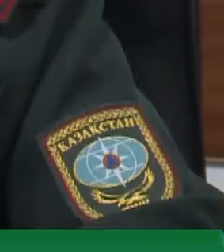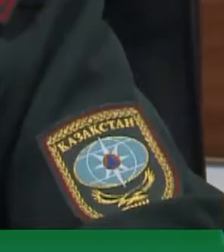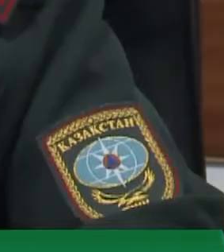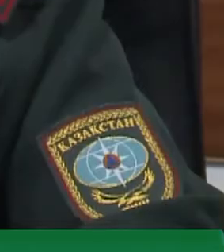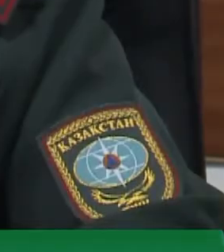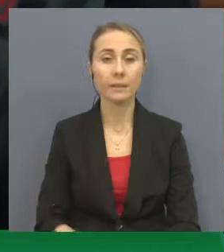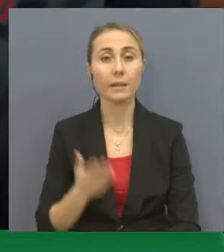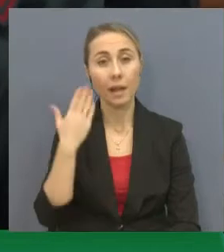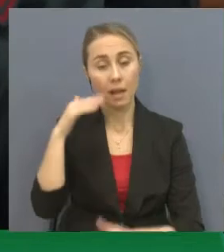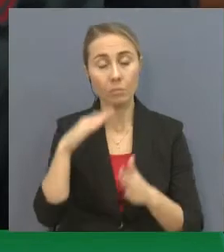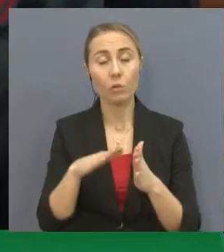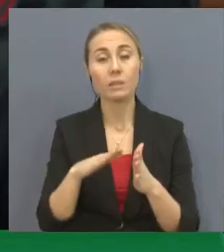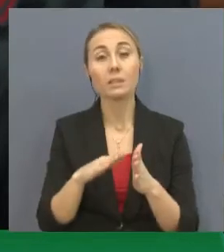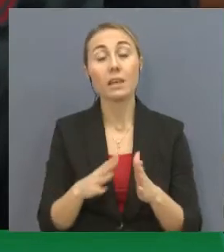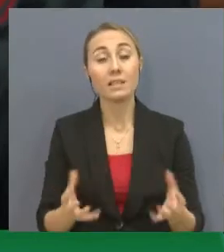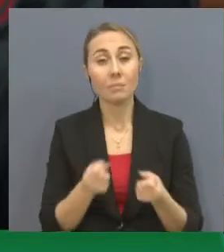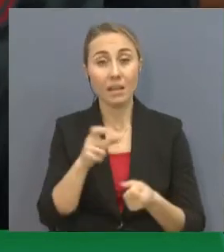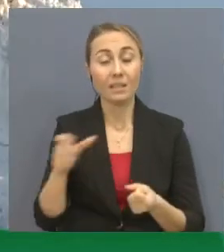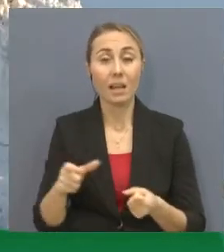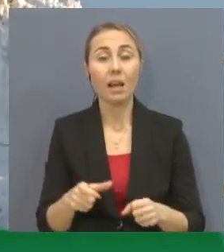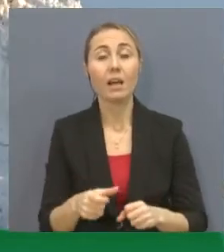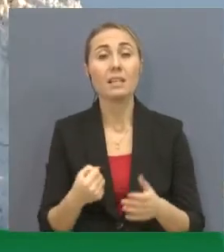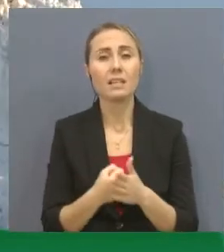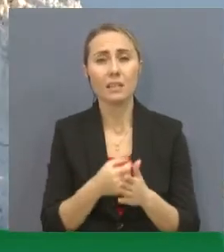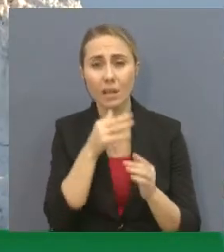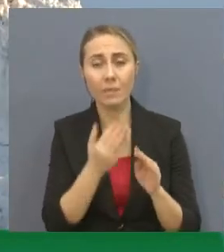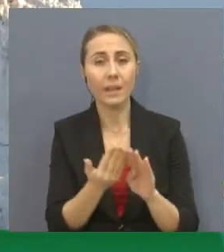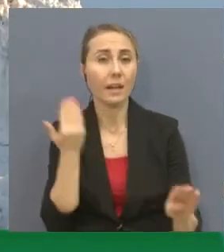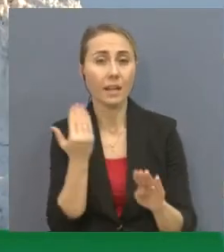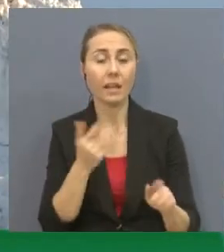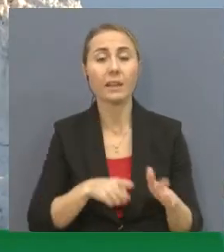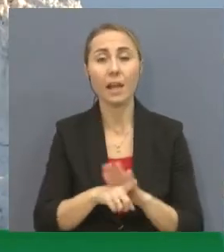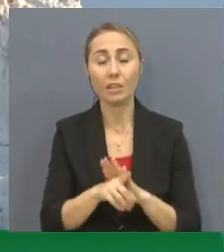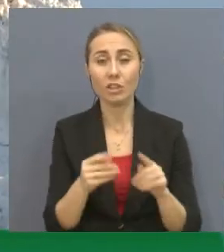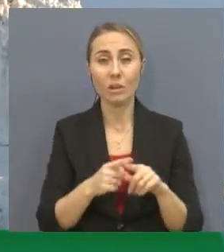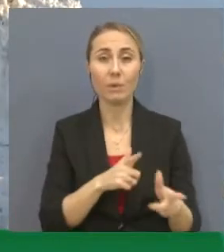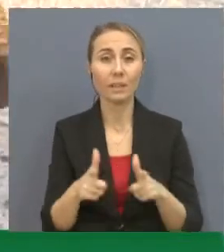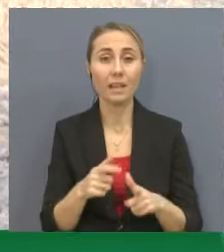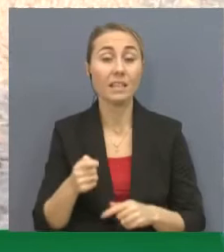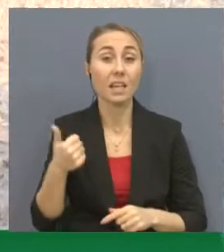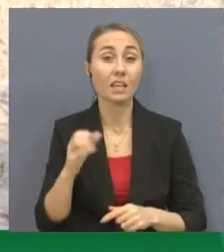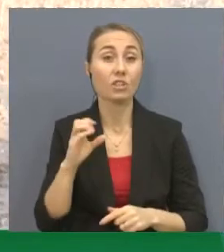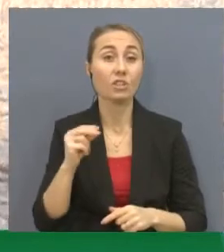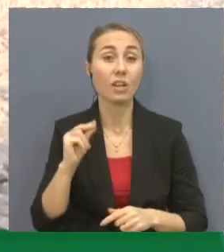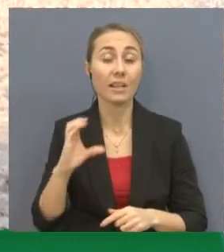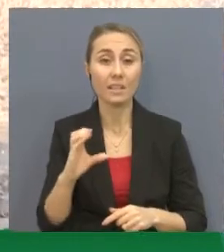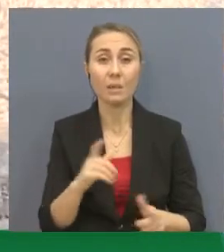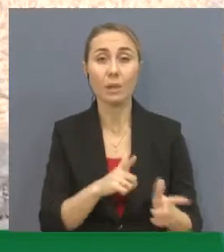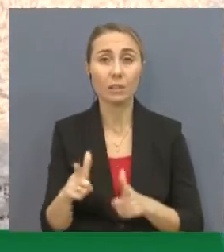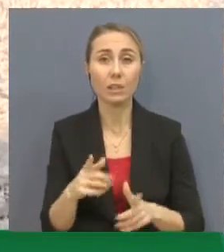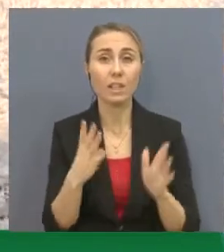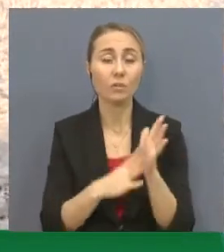акмолинский и спасатели еще задолго до начала зимнего периода начали подготовку департаментом по ч с подготовлена